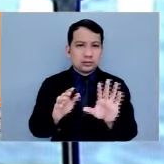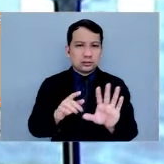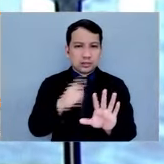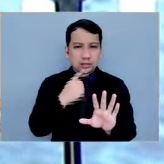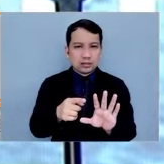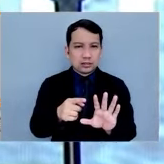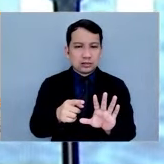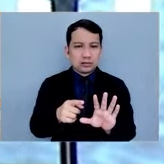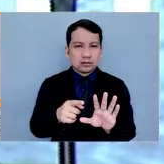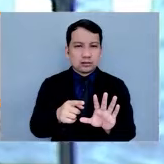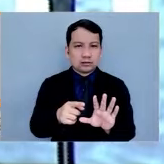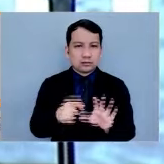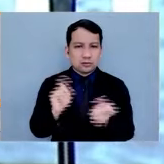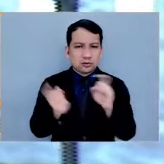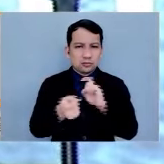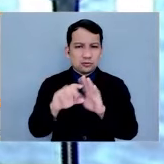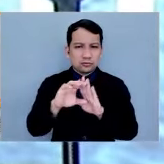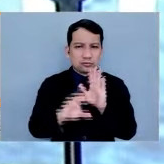ang konstitusyon